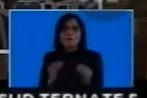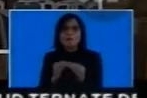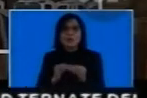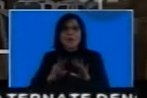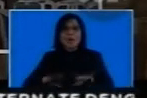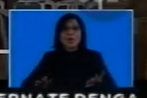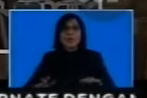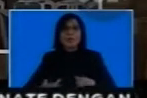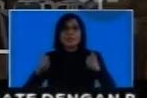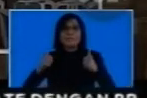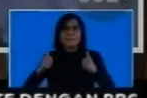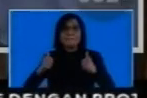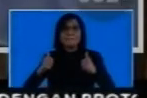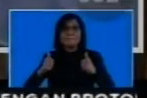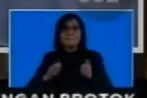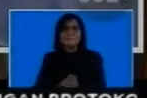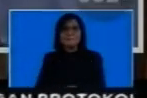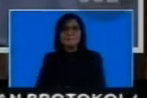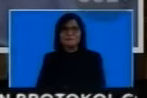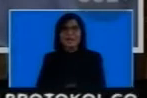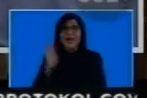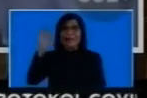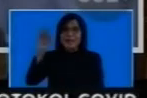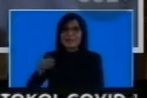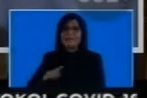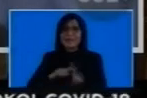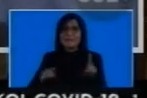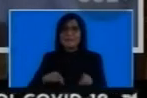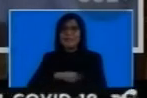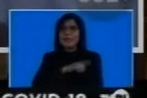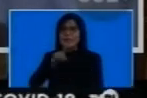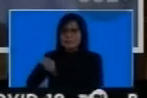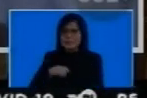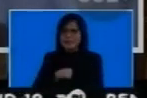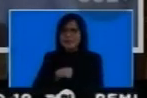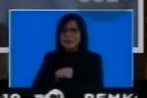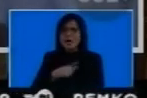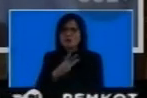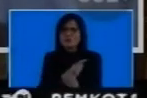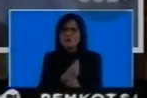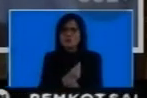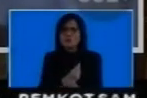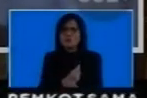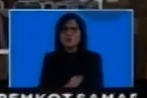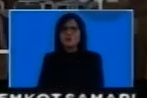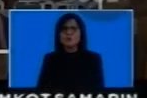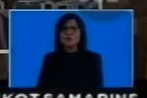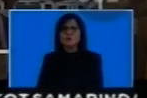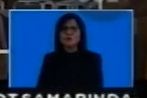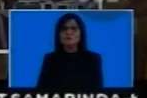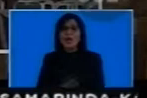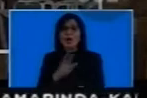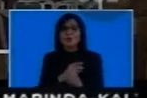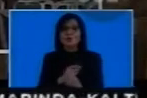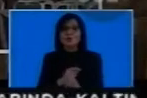siap untuk menyongsong globalization eranya, tapi kita juga menyiapkan para guru. Kalau saya mengistilahkan